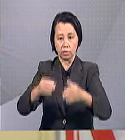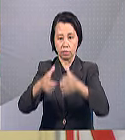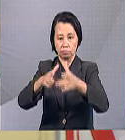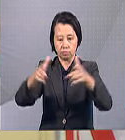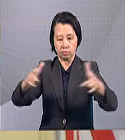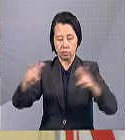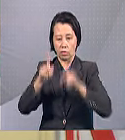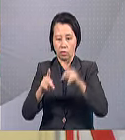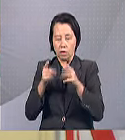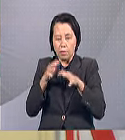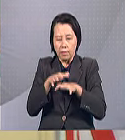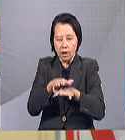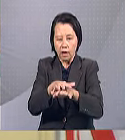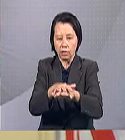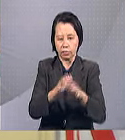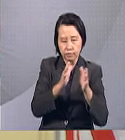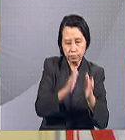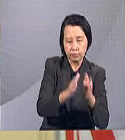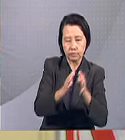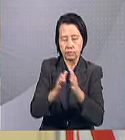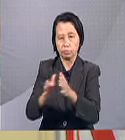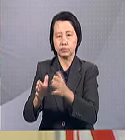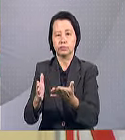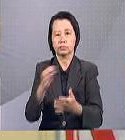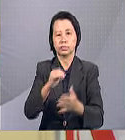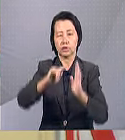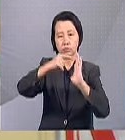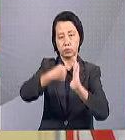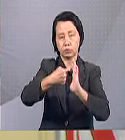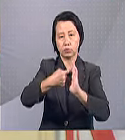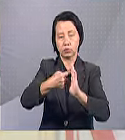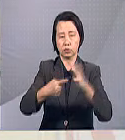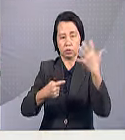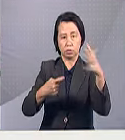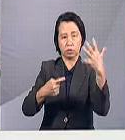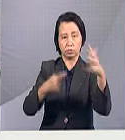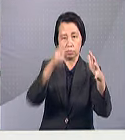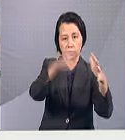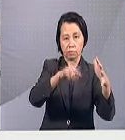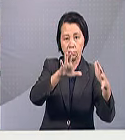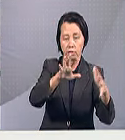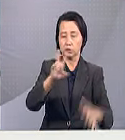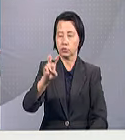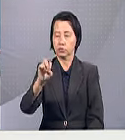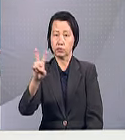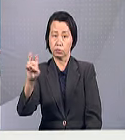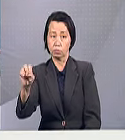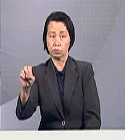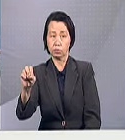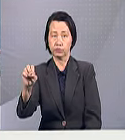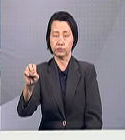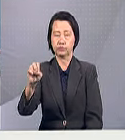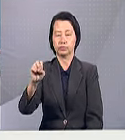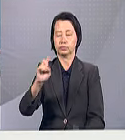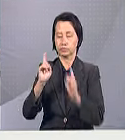kapasiti jemaah secara bertahap tadarus yang bermula sejak 15 Mei 2020 oleh